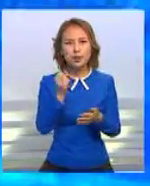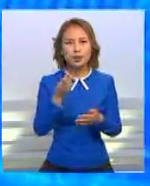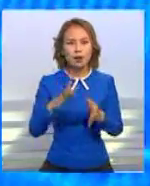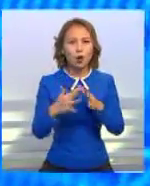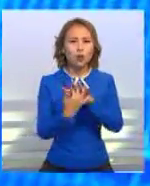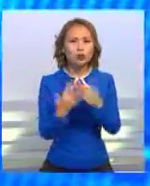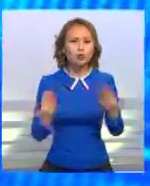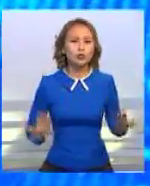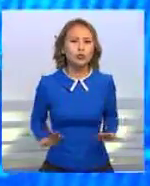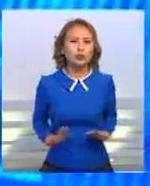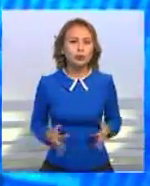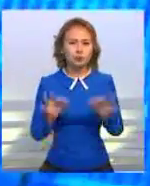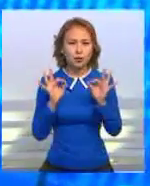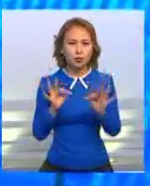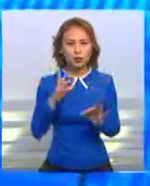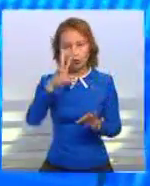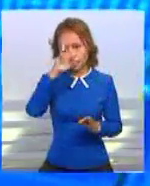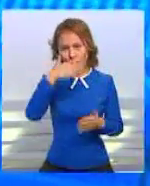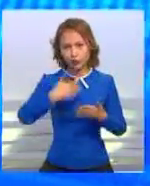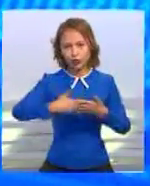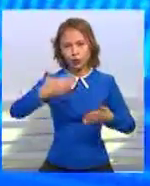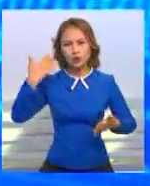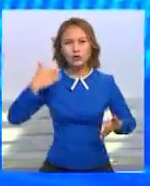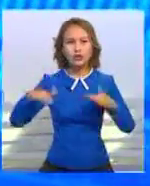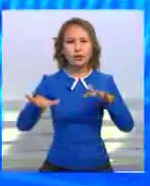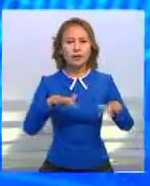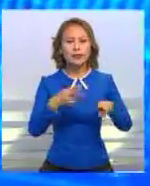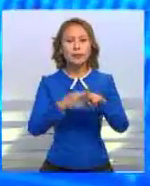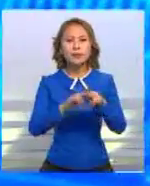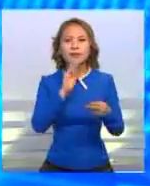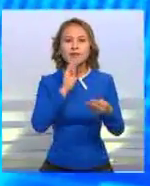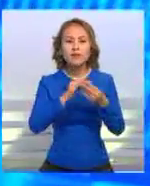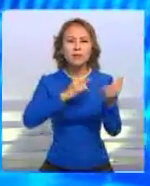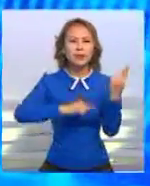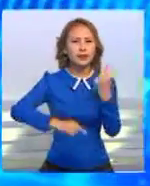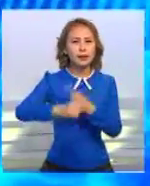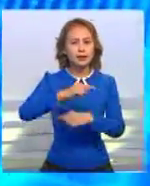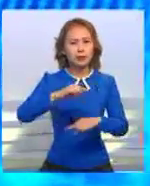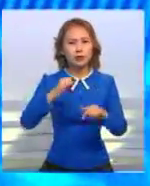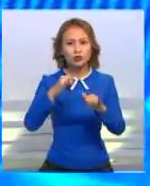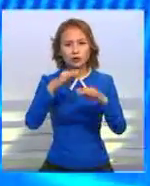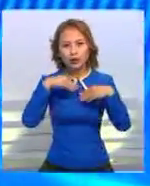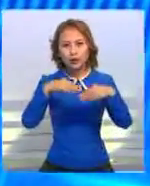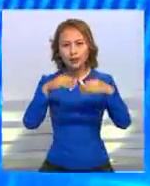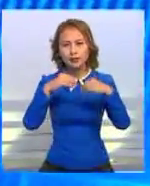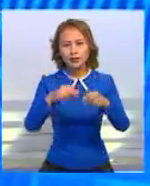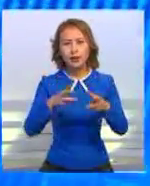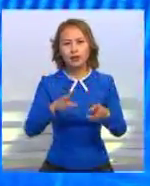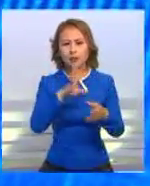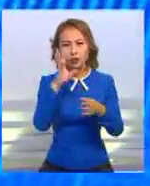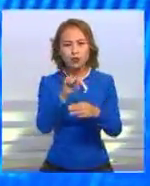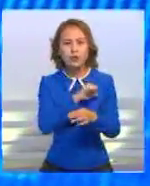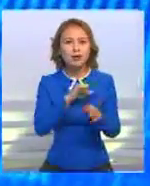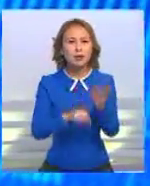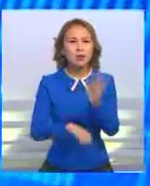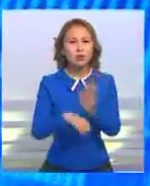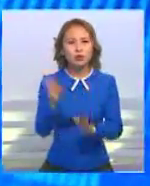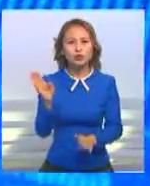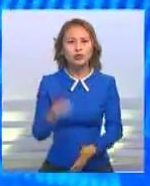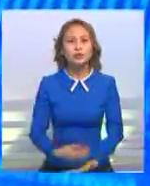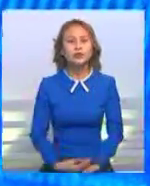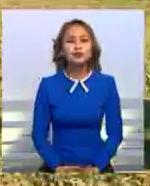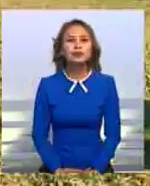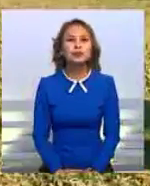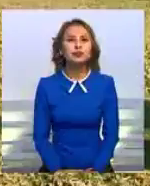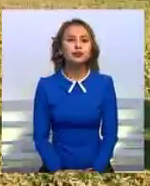да бүгінгі тірлігі түзу. Осыдан үш жыл бұрын шаруасы шатқаяқтаған шаруашылық биылғы егін маусымында үздіктер қатарынан көрінді.